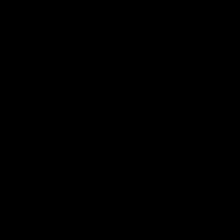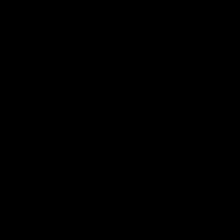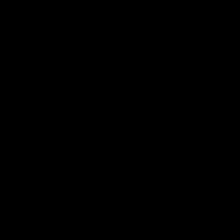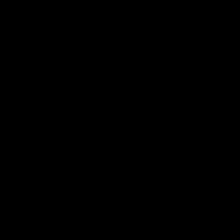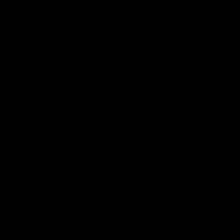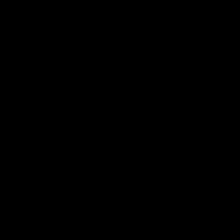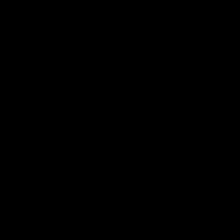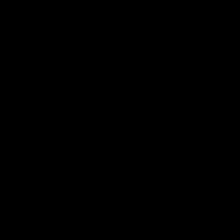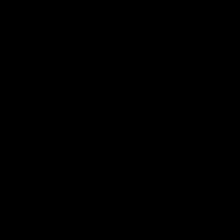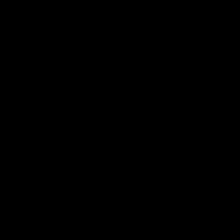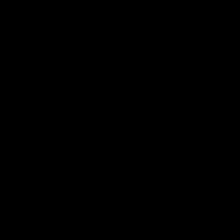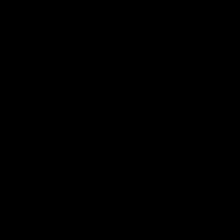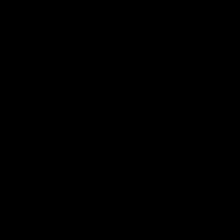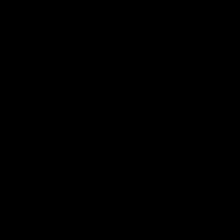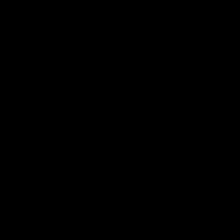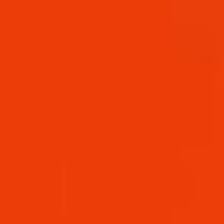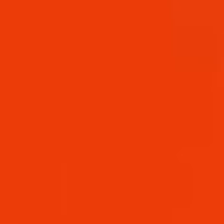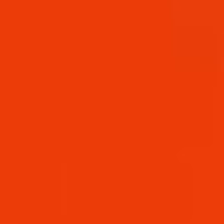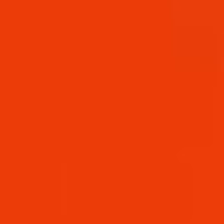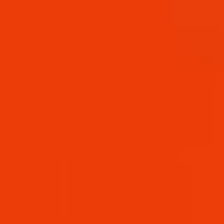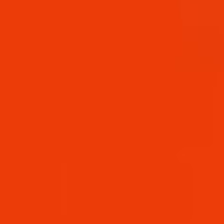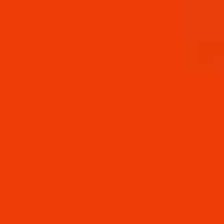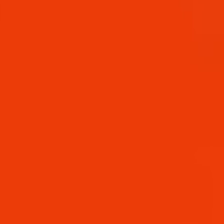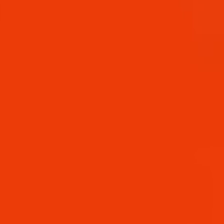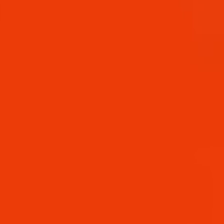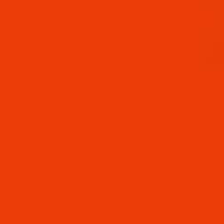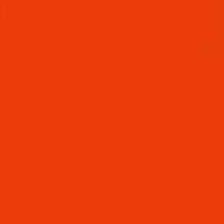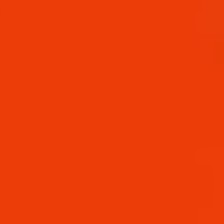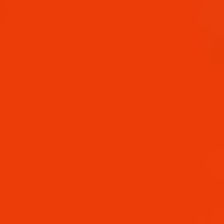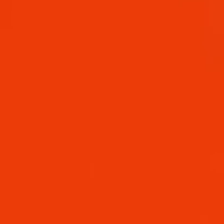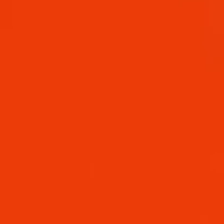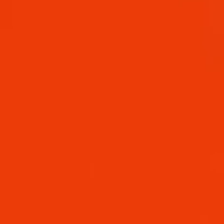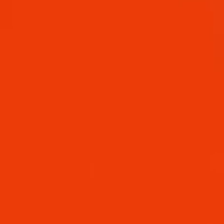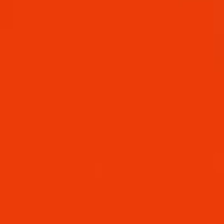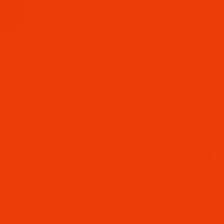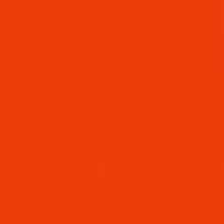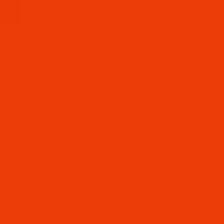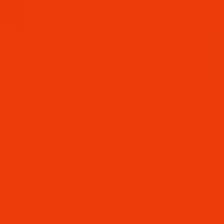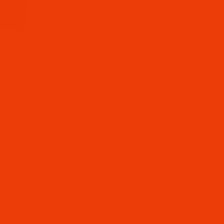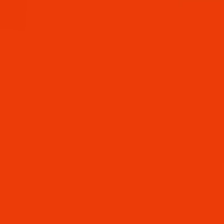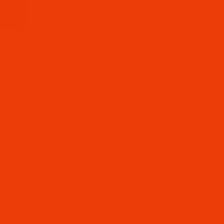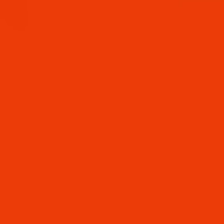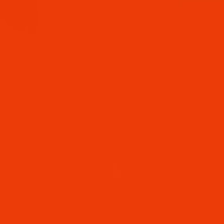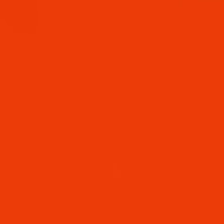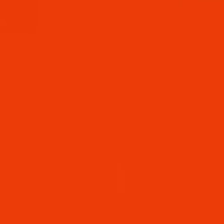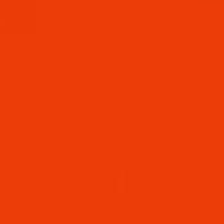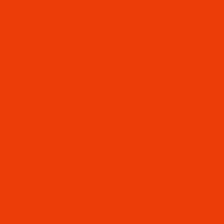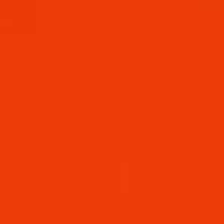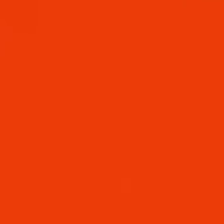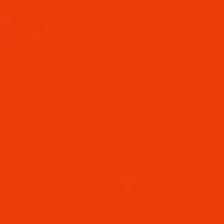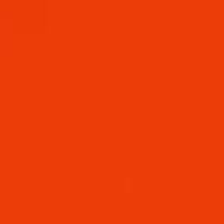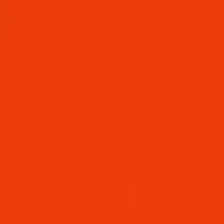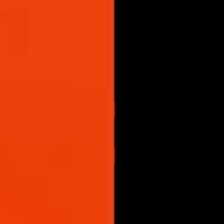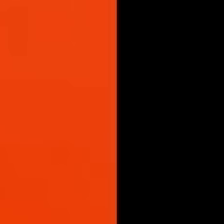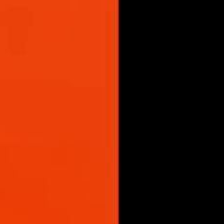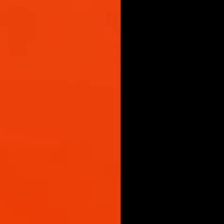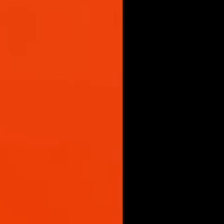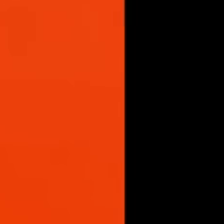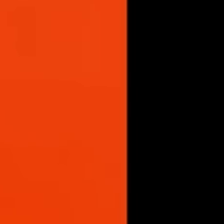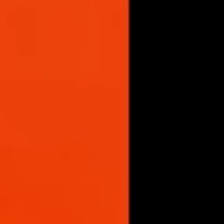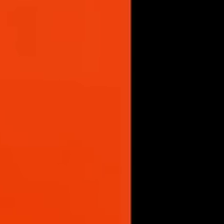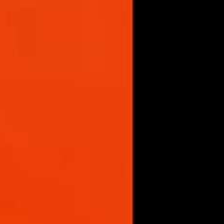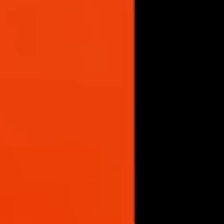วจที่ตั้งด่านในระหว่างทางแต่ไม่มีการขัดขืนและปล่อยให้เป็นไปตามกระบวนการโดยนางสาวณัฐธิพัฒน์ได้ประกาศขอลาออกจากส.